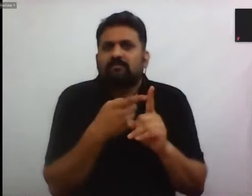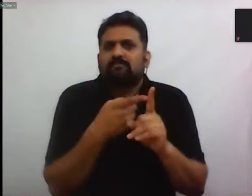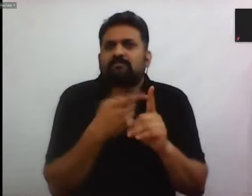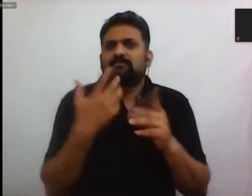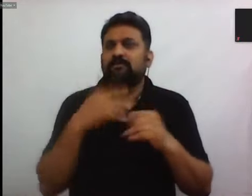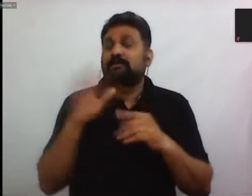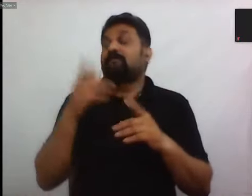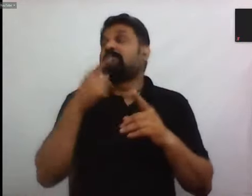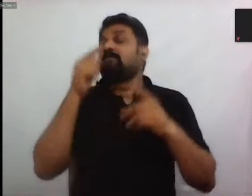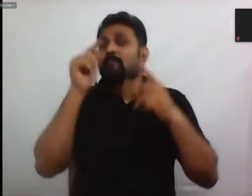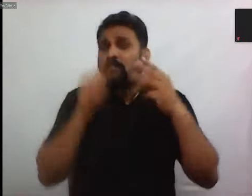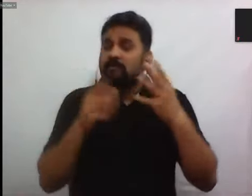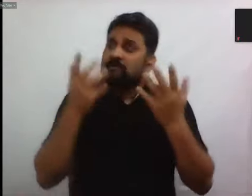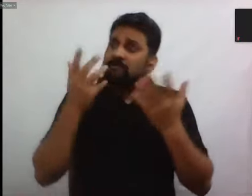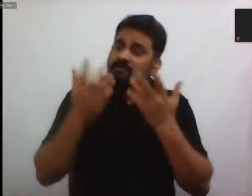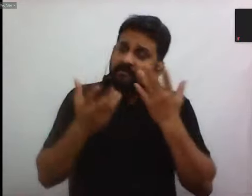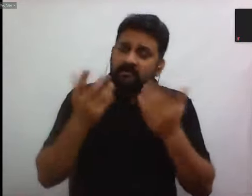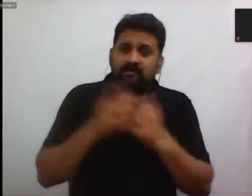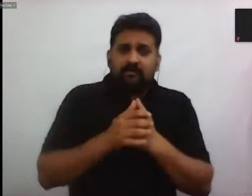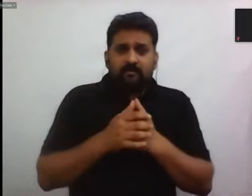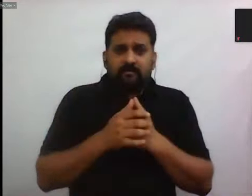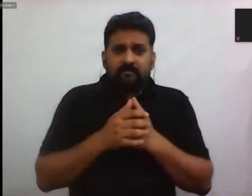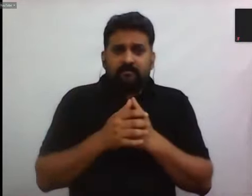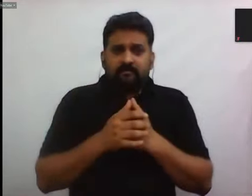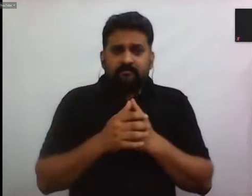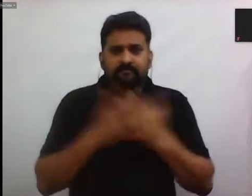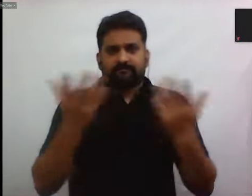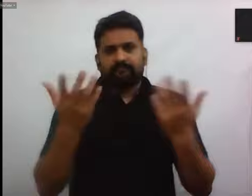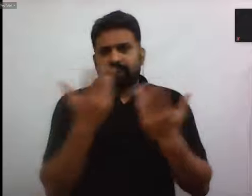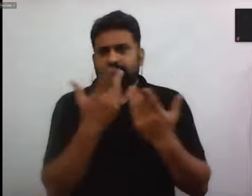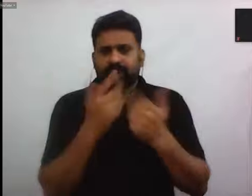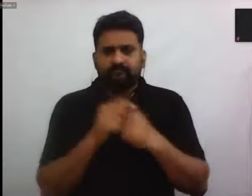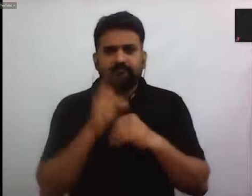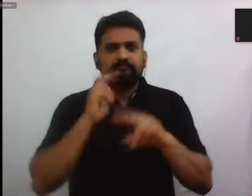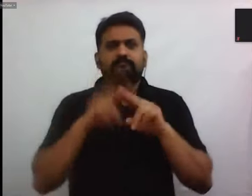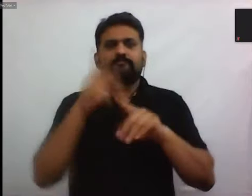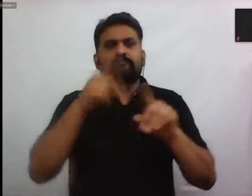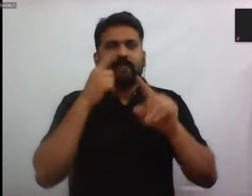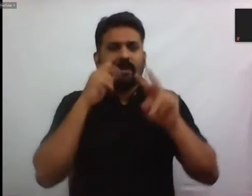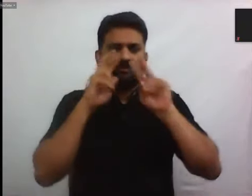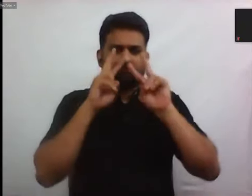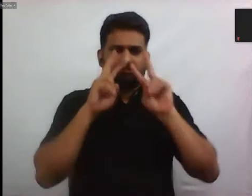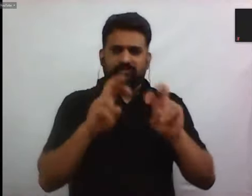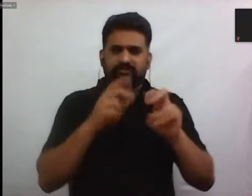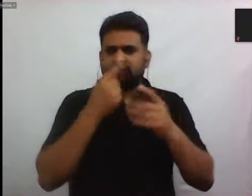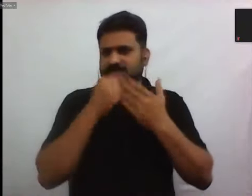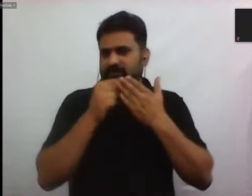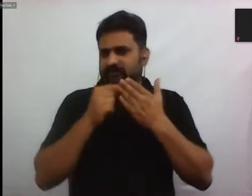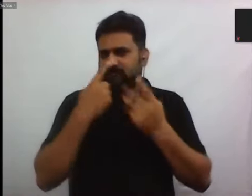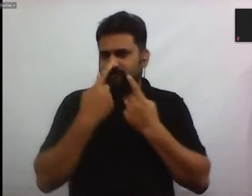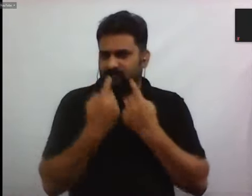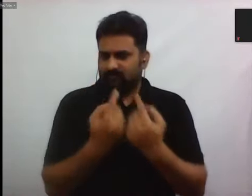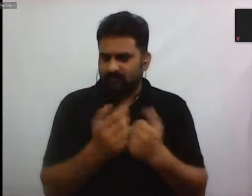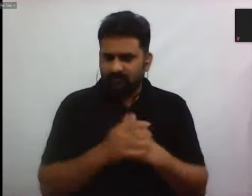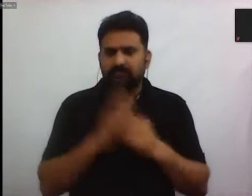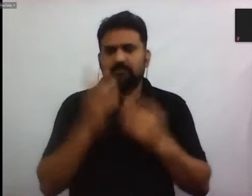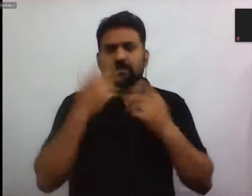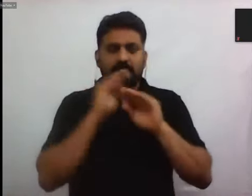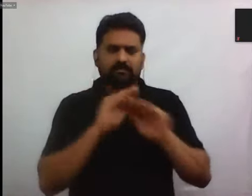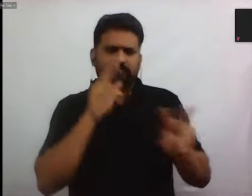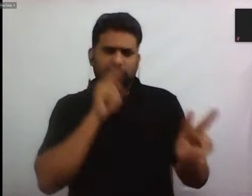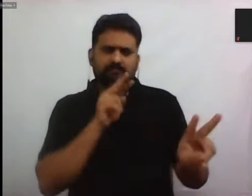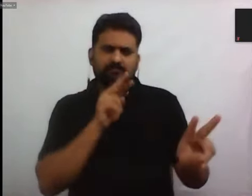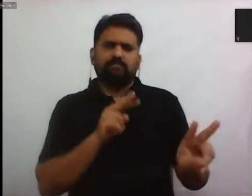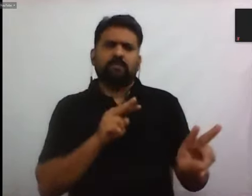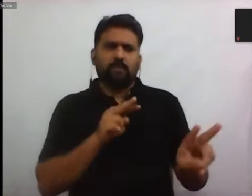could be that, if you just follow a assessment checklist and look at the child and say that,